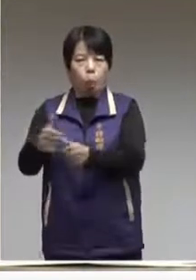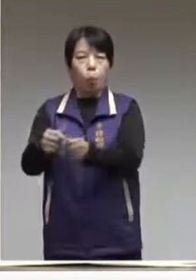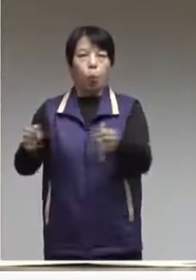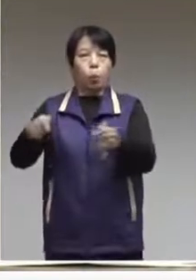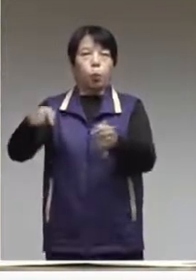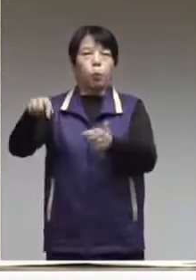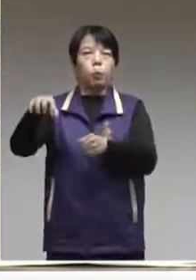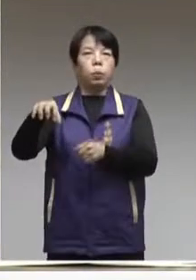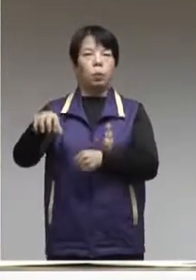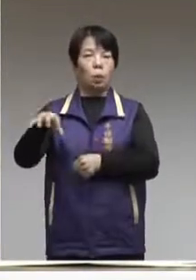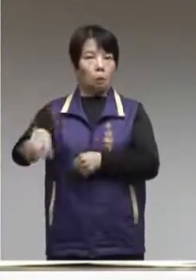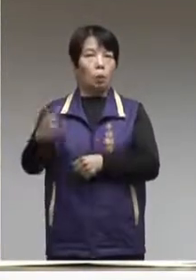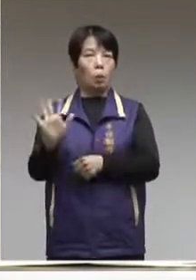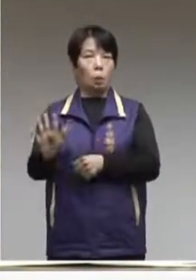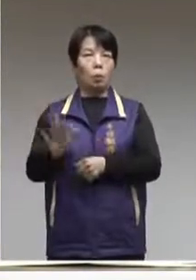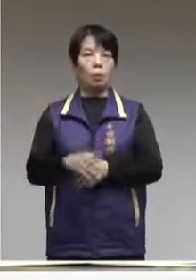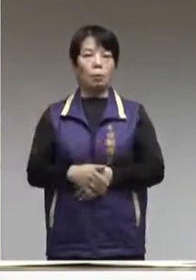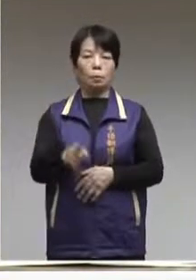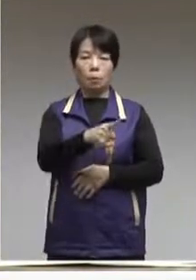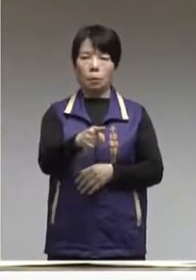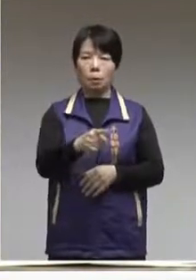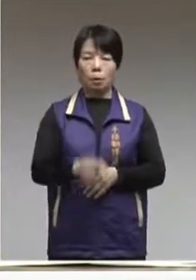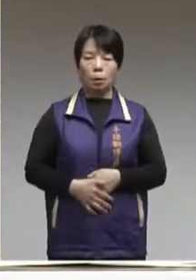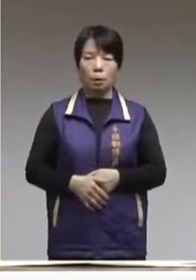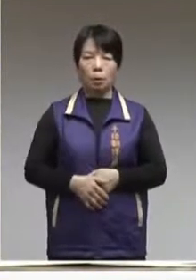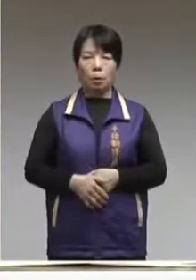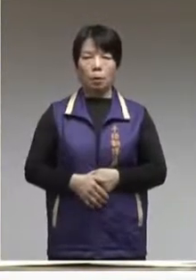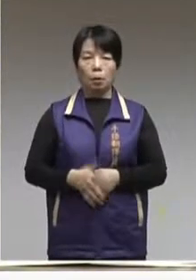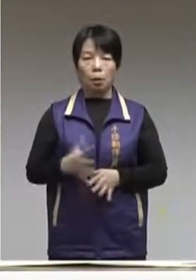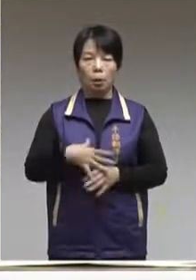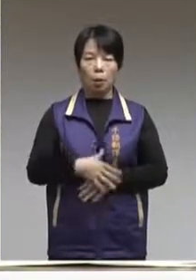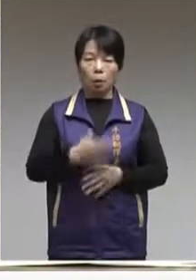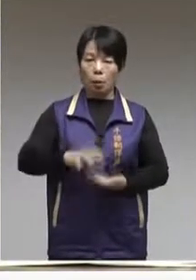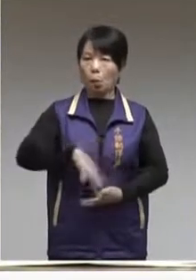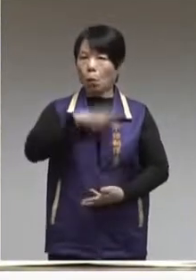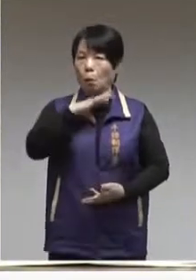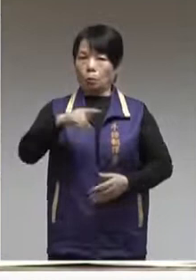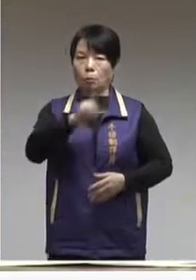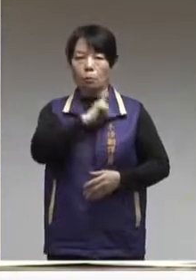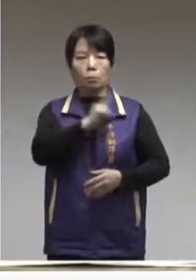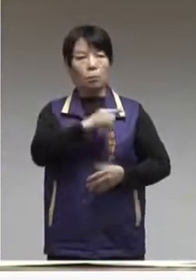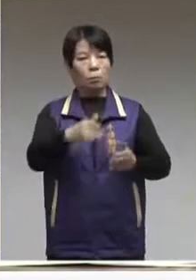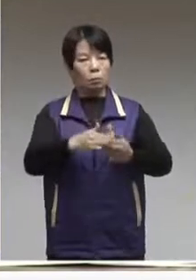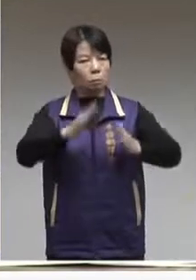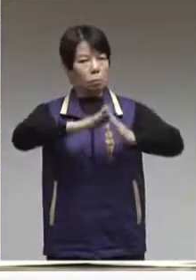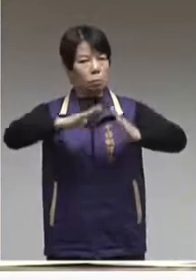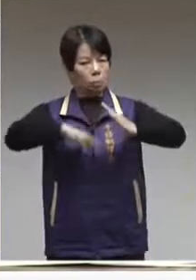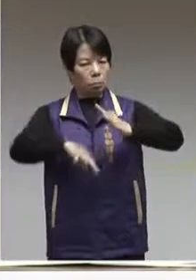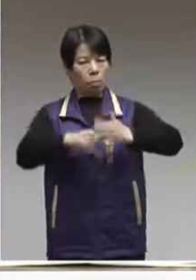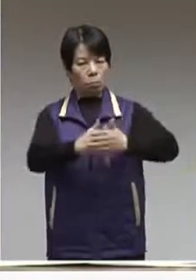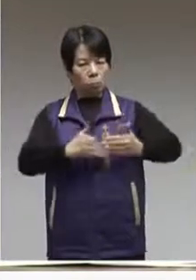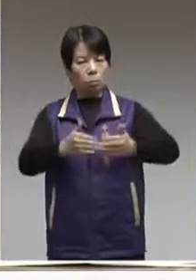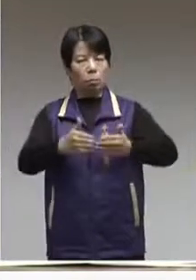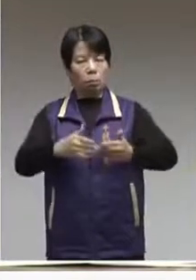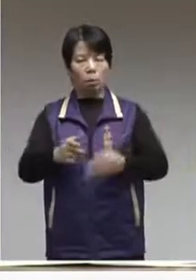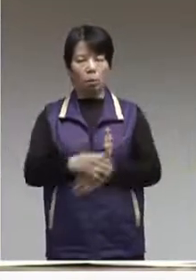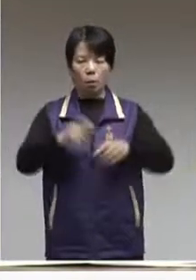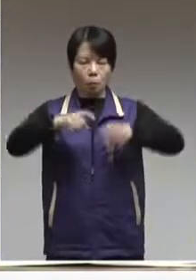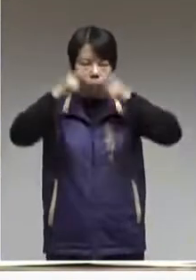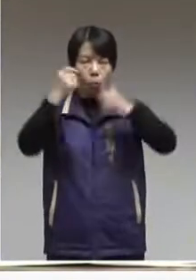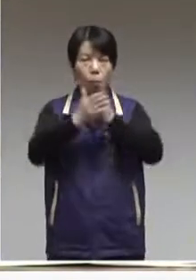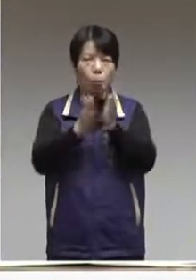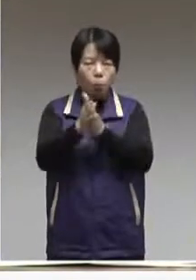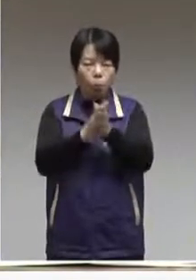好，哦，你爱做加强自主的健康管理。在热区，好，哦，不管在中岛